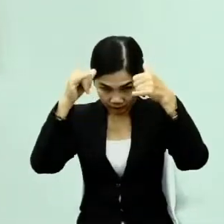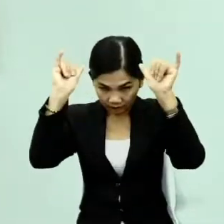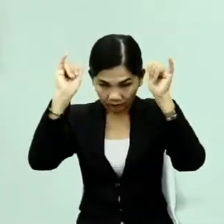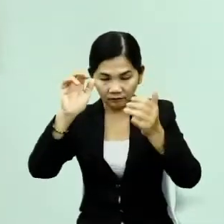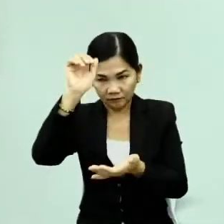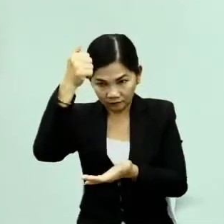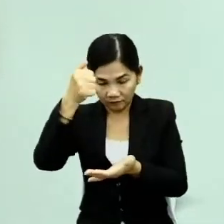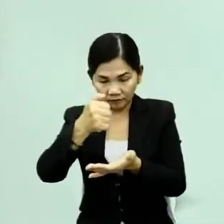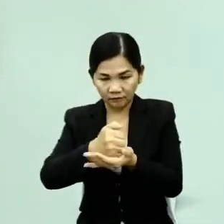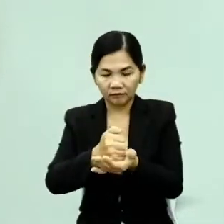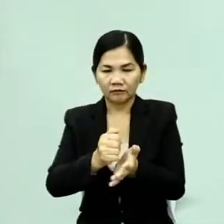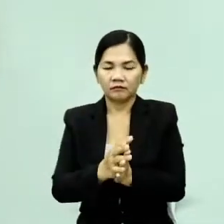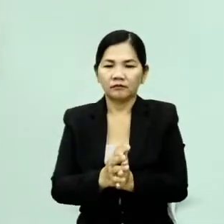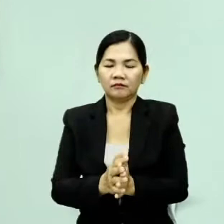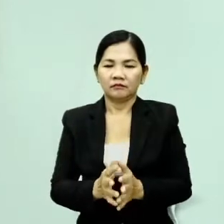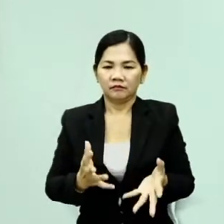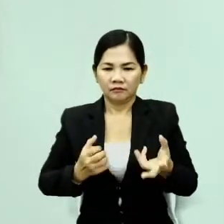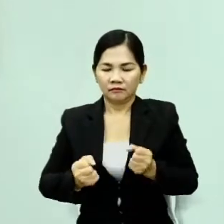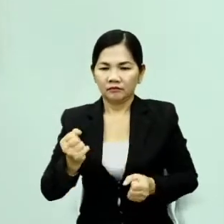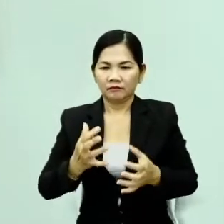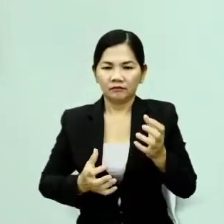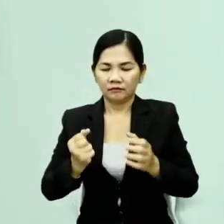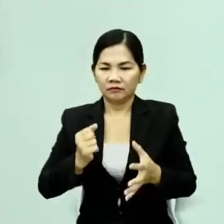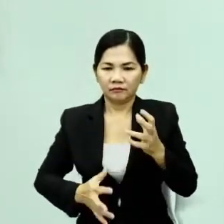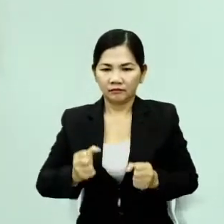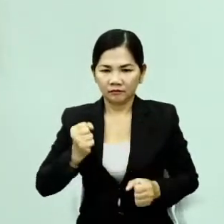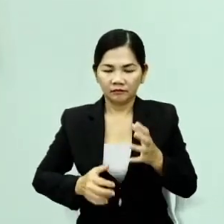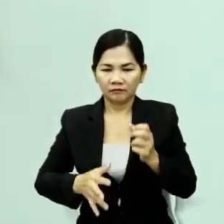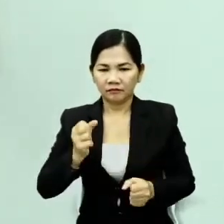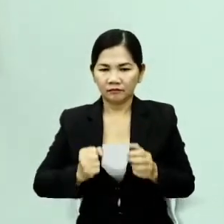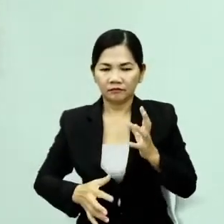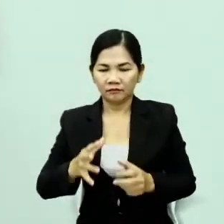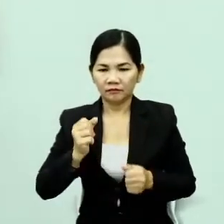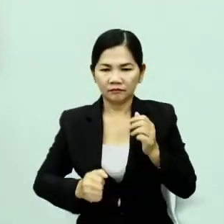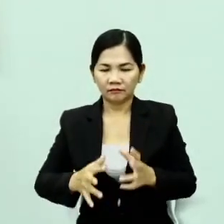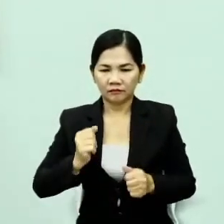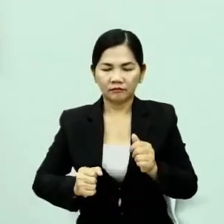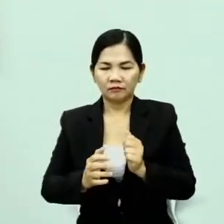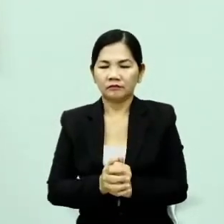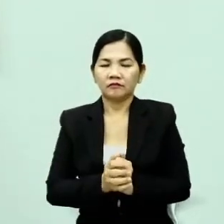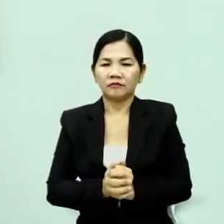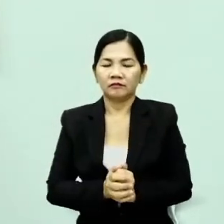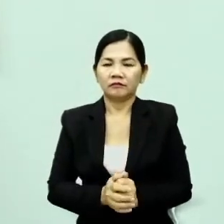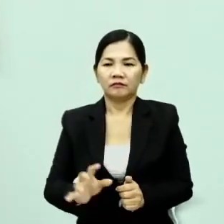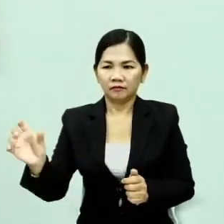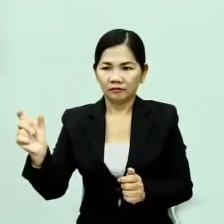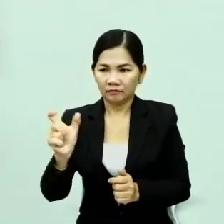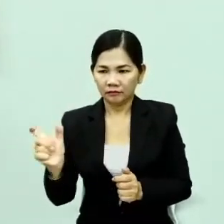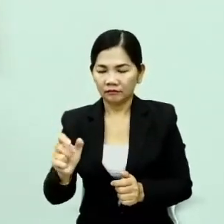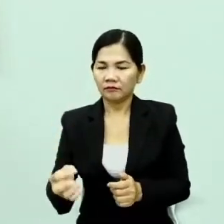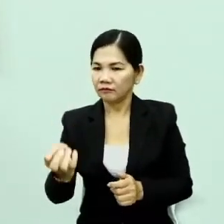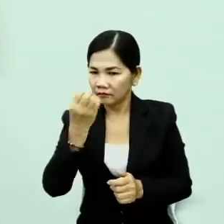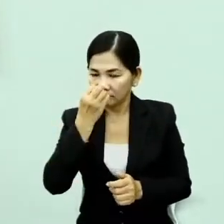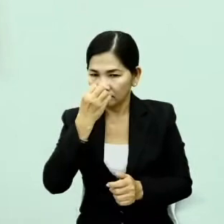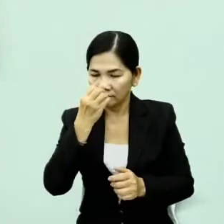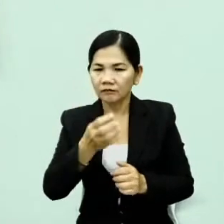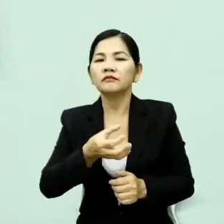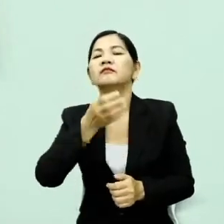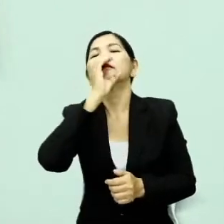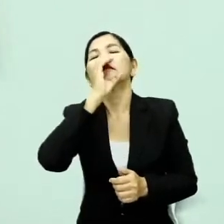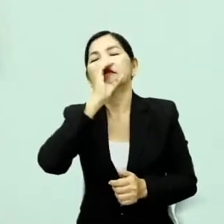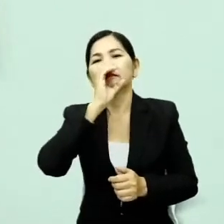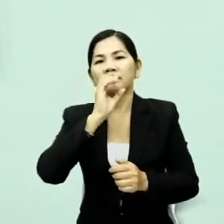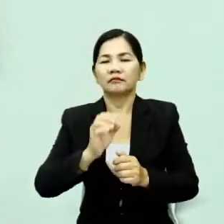cứ cha bắt đo tực đỏ là con á cha bắt đo tực đỏ chà ở sầm ráp cha ơi mình nuôi dưỡng cha bó rịp hộp chẳng con mơ